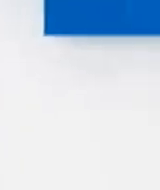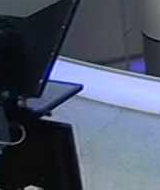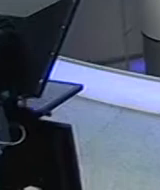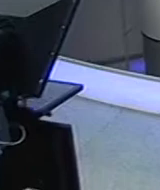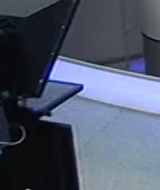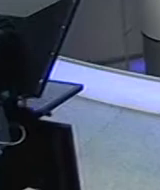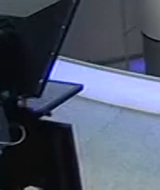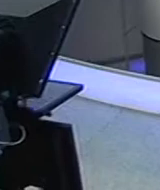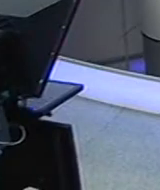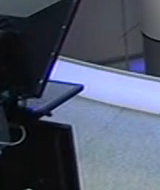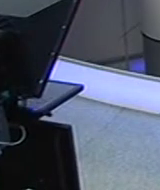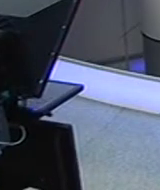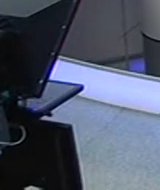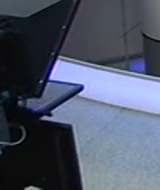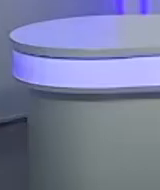Музика